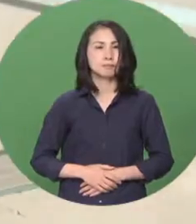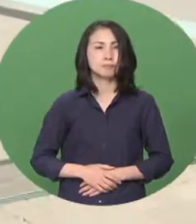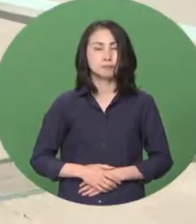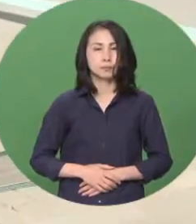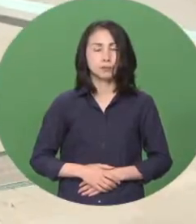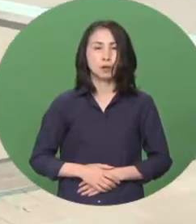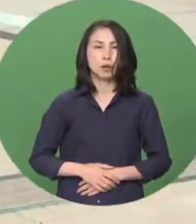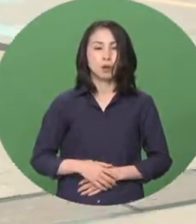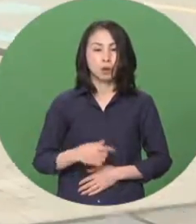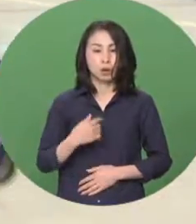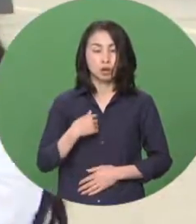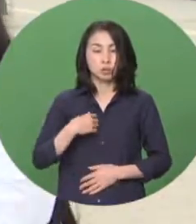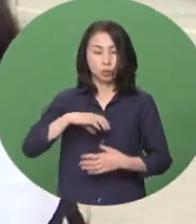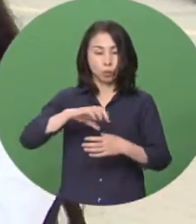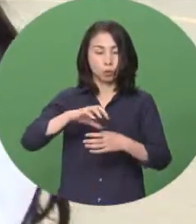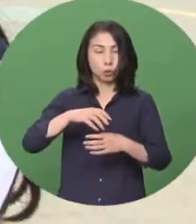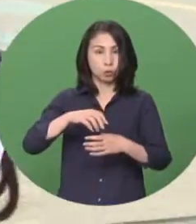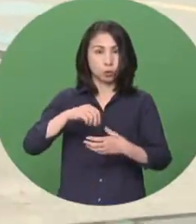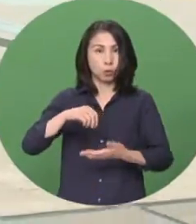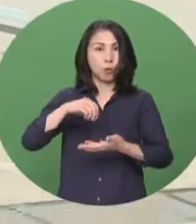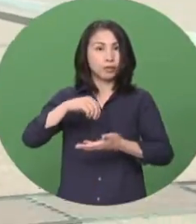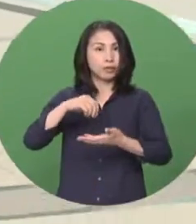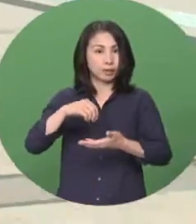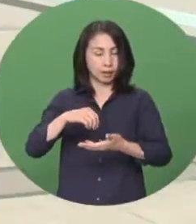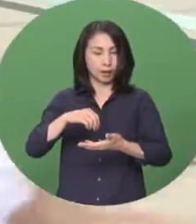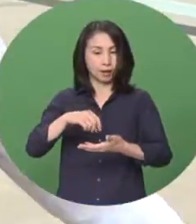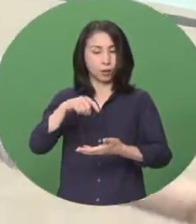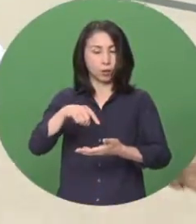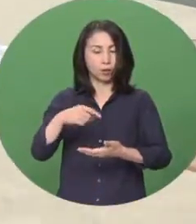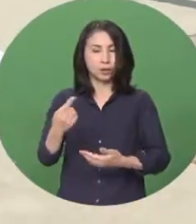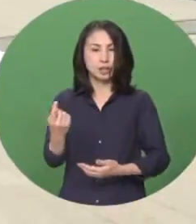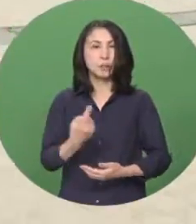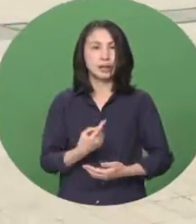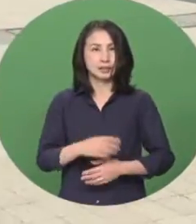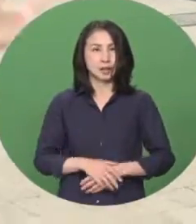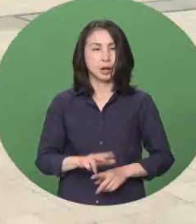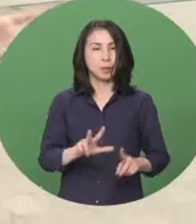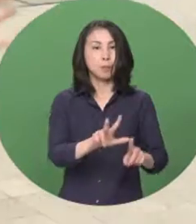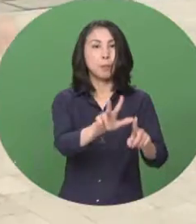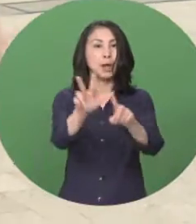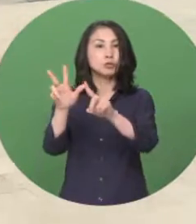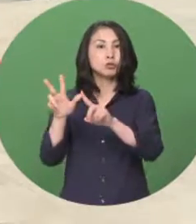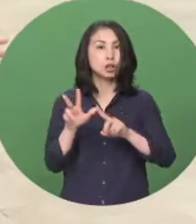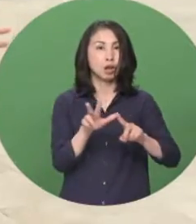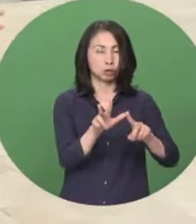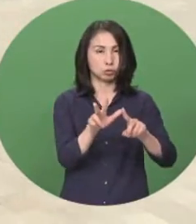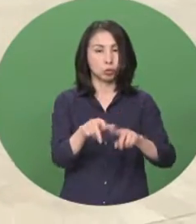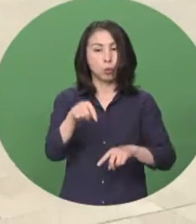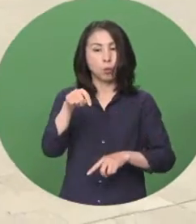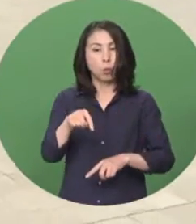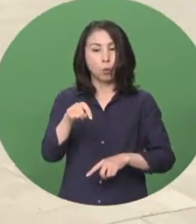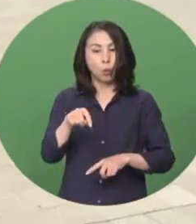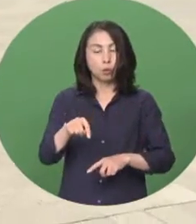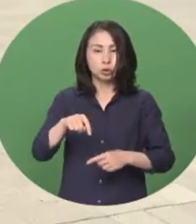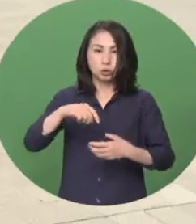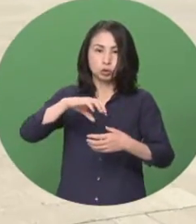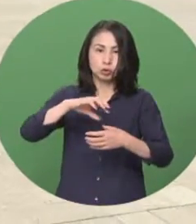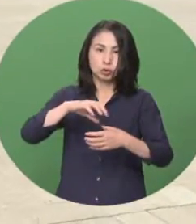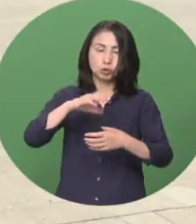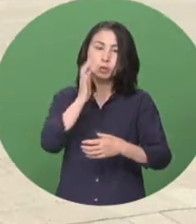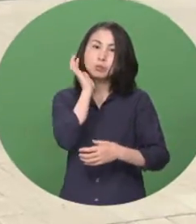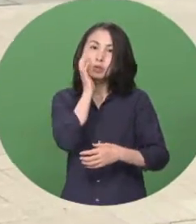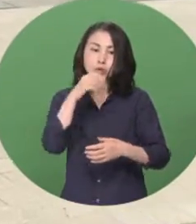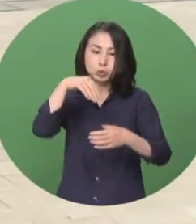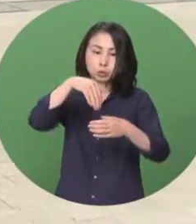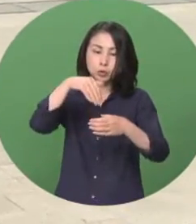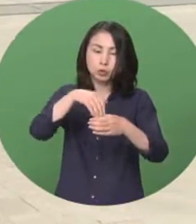さあ私もマイボトルを持って戻ってまいりました。ベルテラスです。ここに給水スポットで